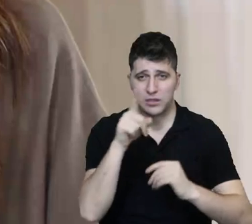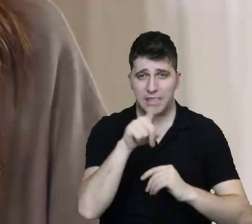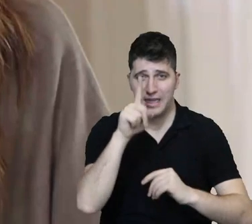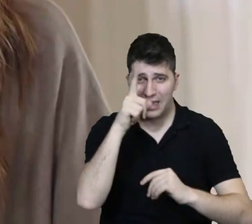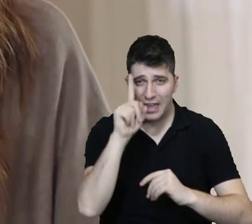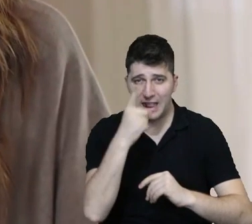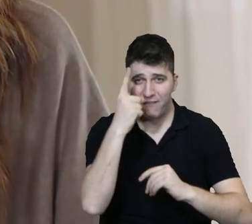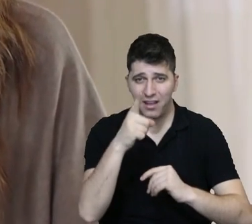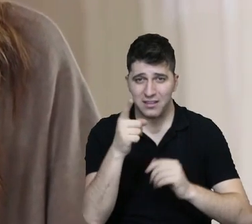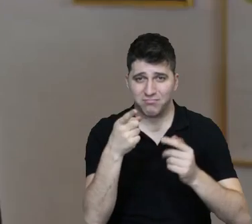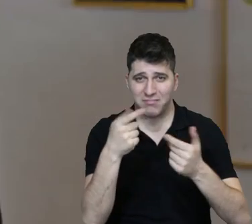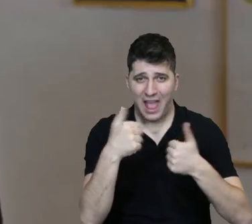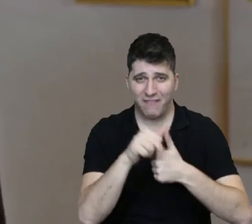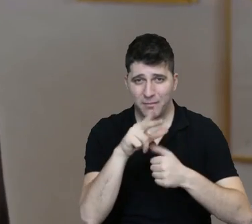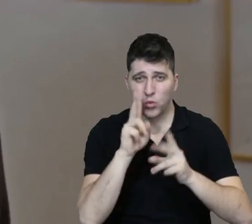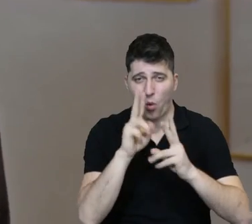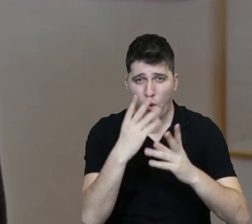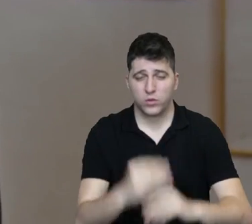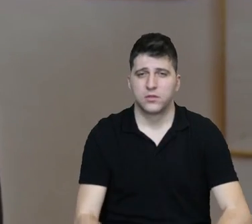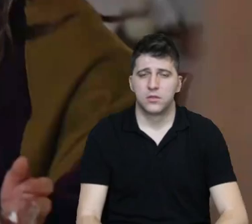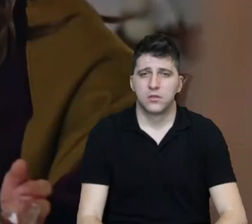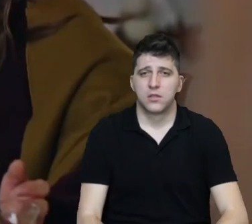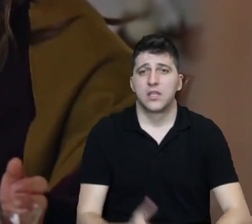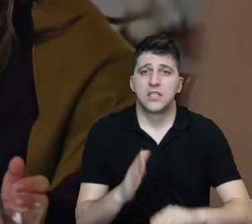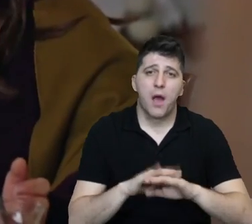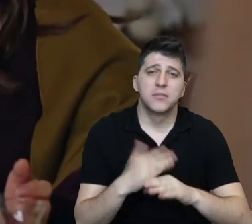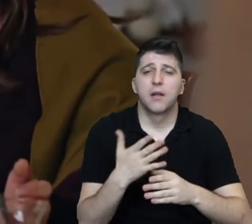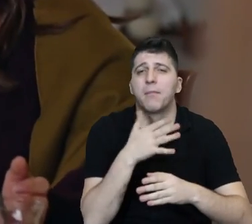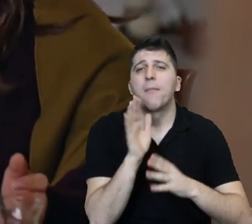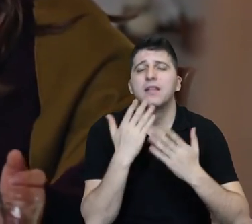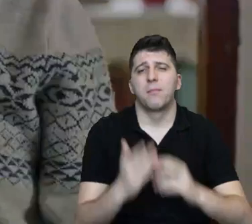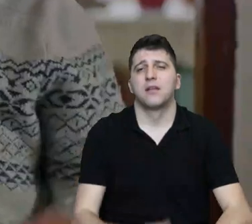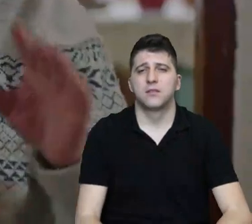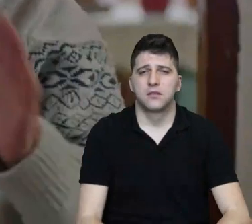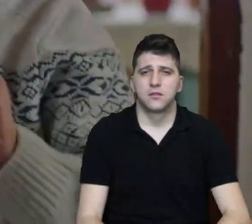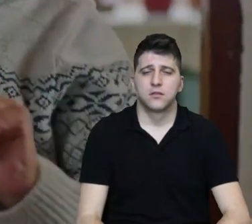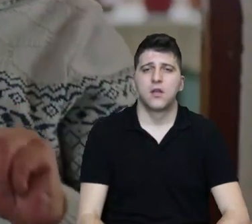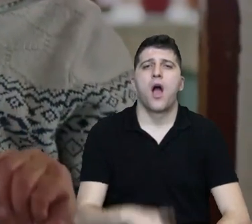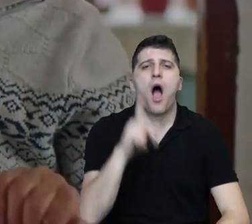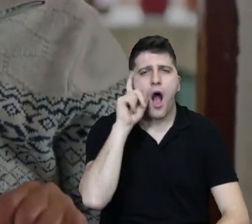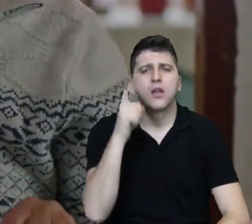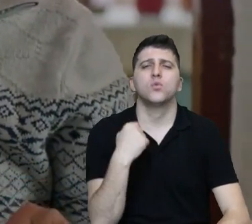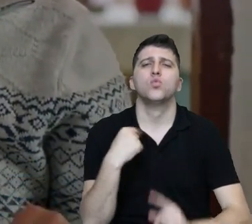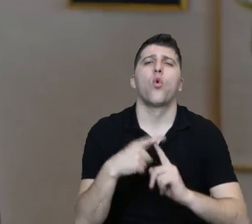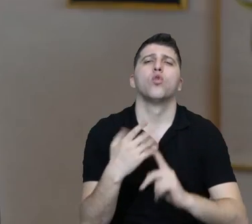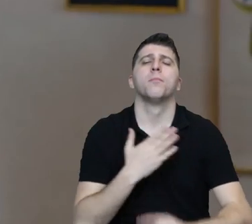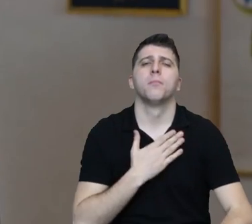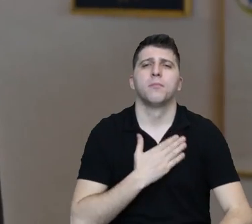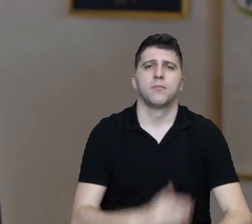defa karşısında bir çift gibi görünce ne yapacağını bilemedi tabii. Akıllıdır benim